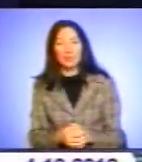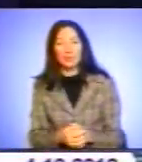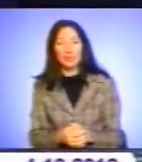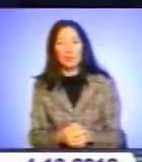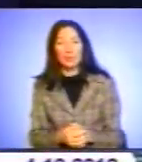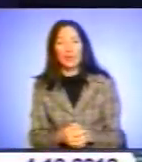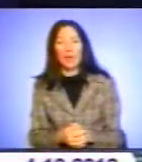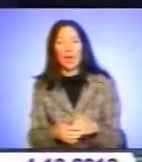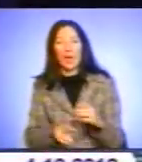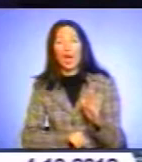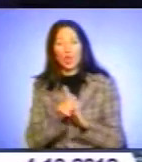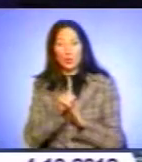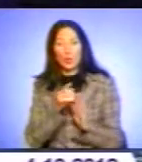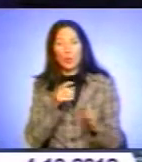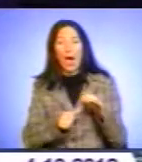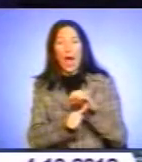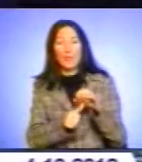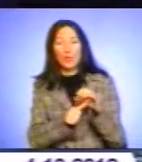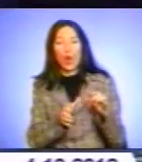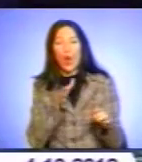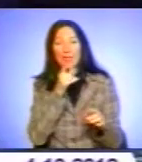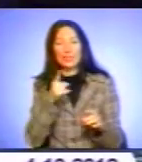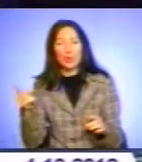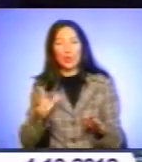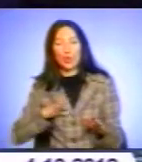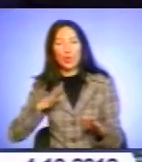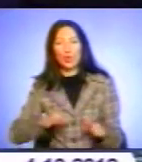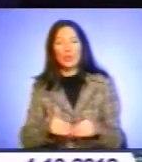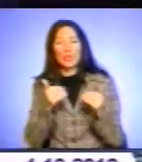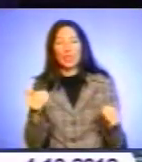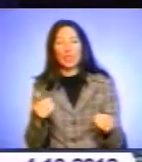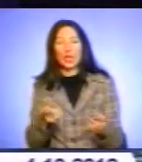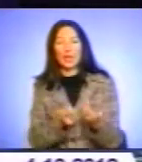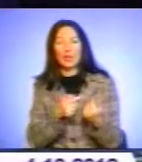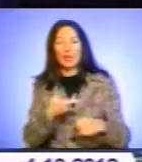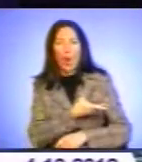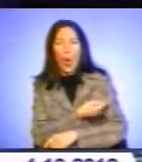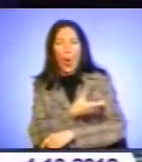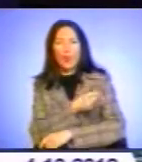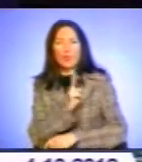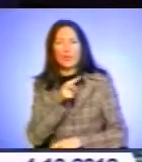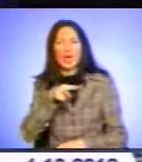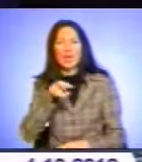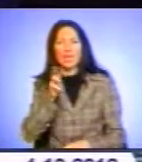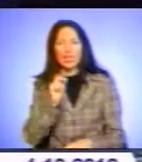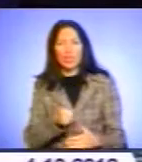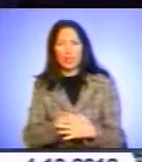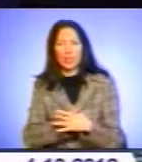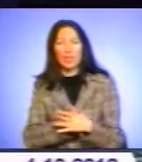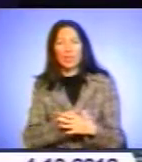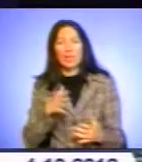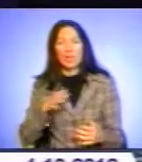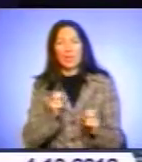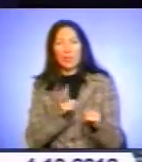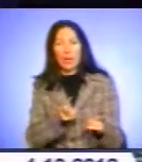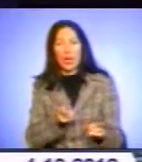Із розпалом грибного сезону очікує збільшення кількості укусів кліщів. Адже небезпека може очікувати під час відпочинку у лісі чи